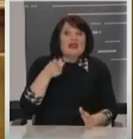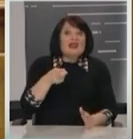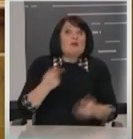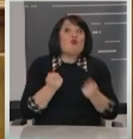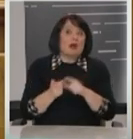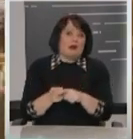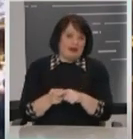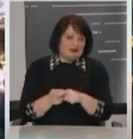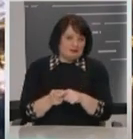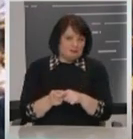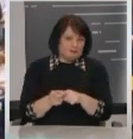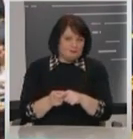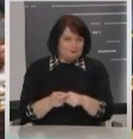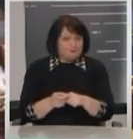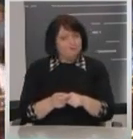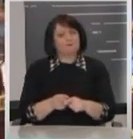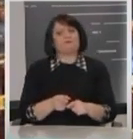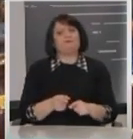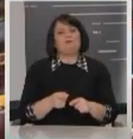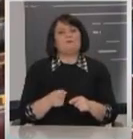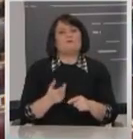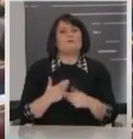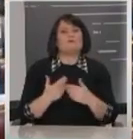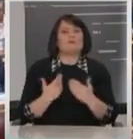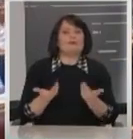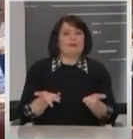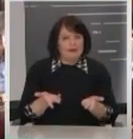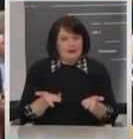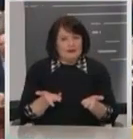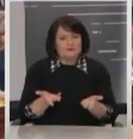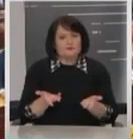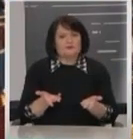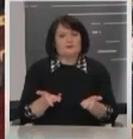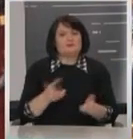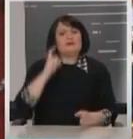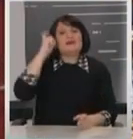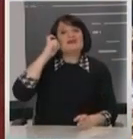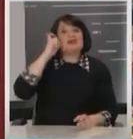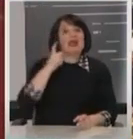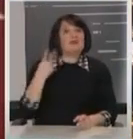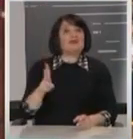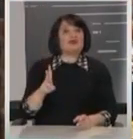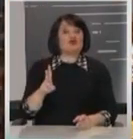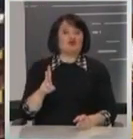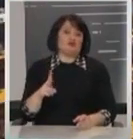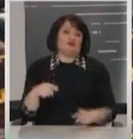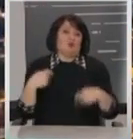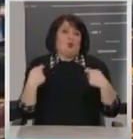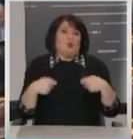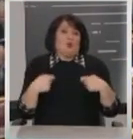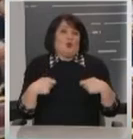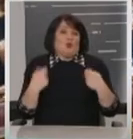εσείς. Στον πυρήνα λοιπόν της ελιτίστικης σκέψης σας, κυρίες και κύριοι συνάδελφοι της Δημοκρατίας,